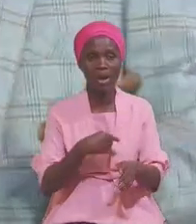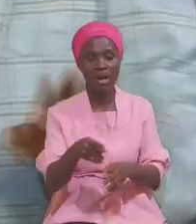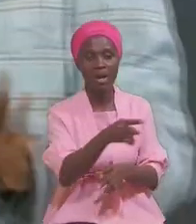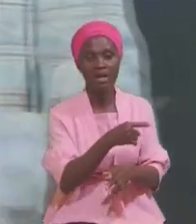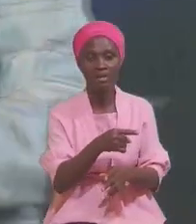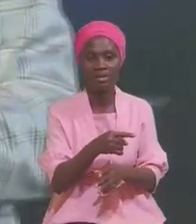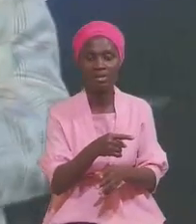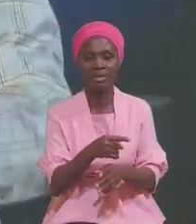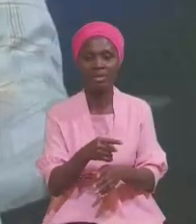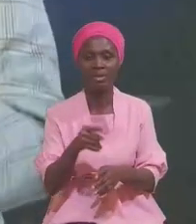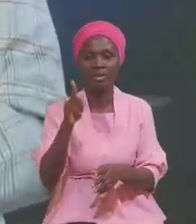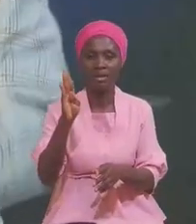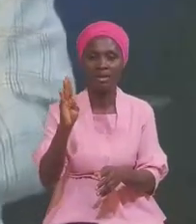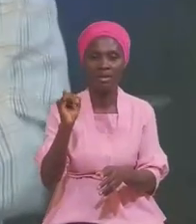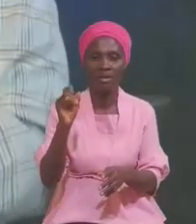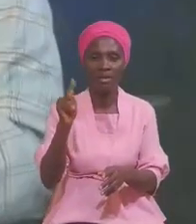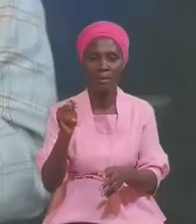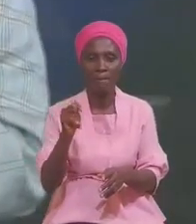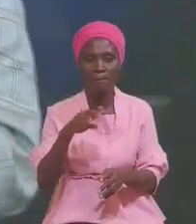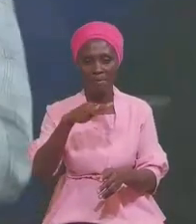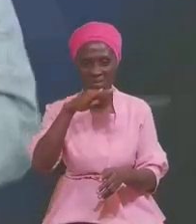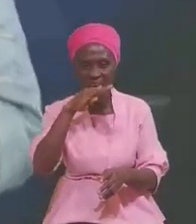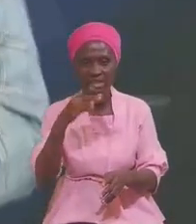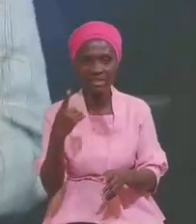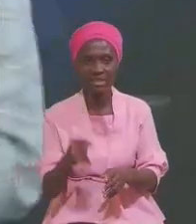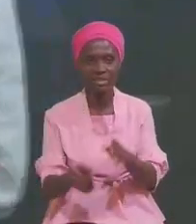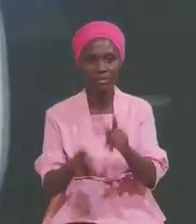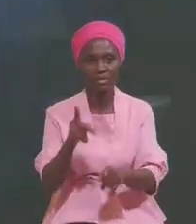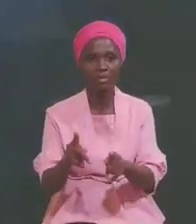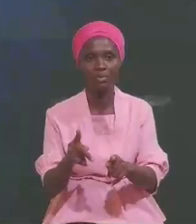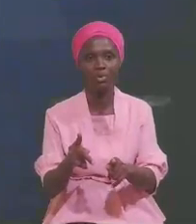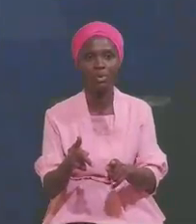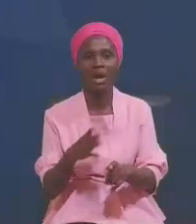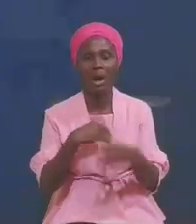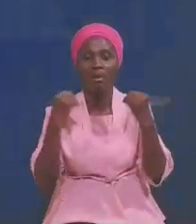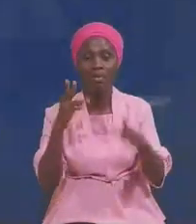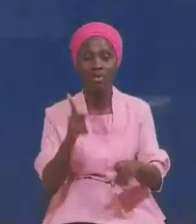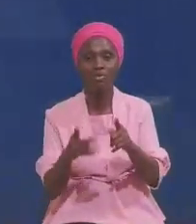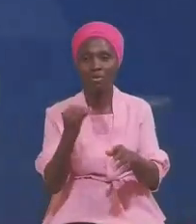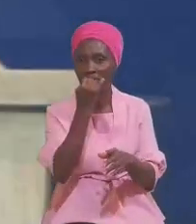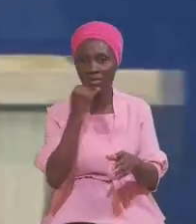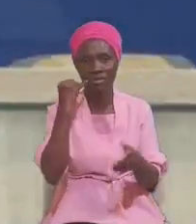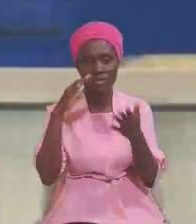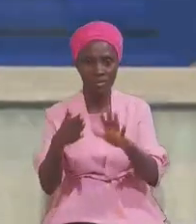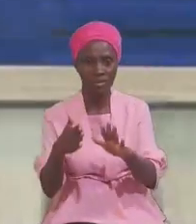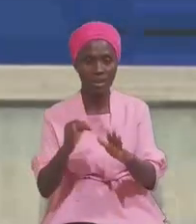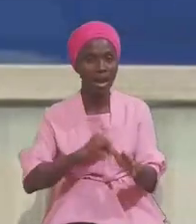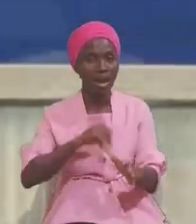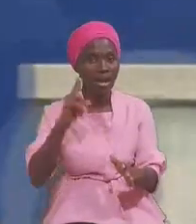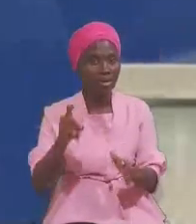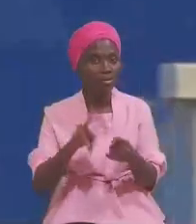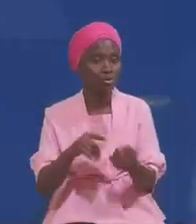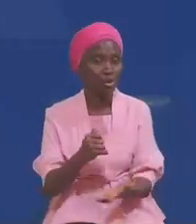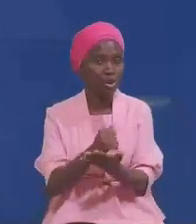mourut beaucoup de gens en Israël. Je dois vous aider à comprendre ceci.